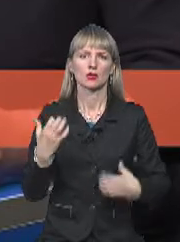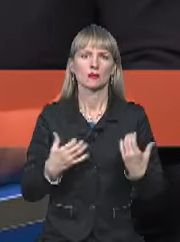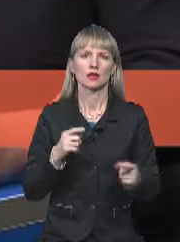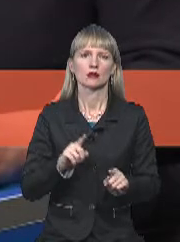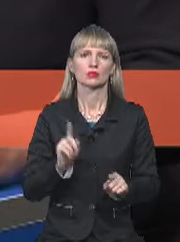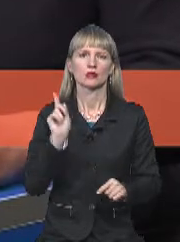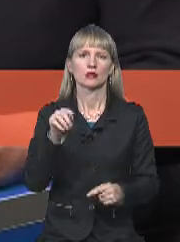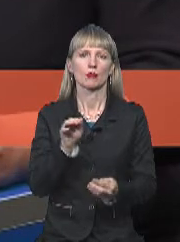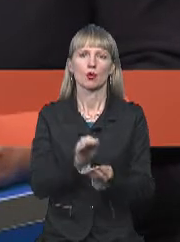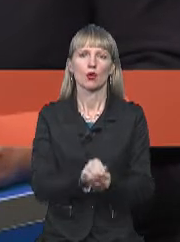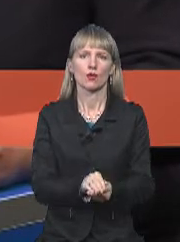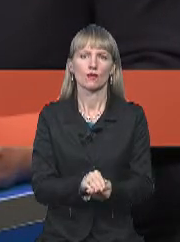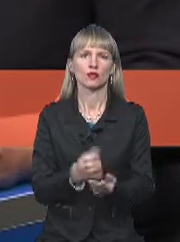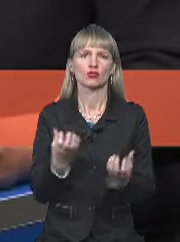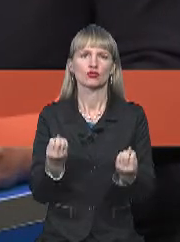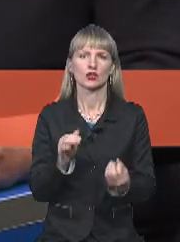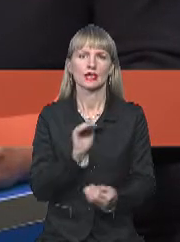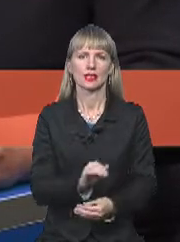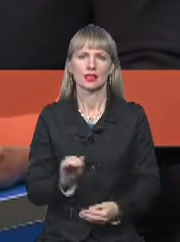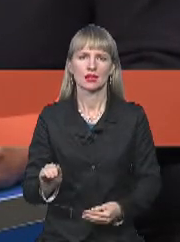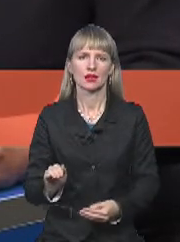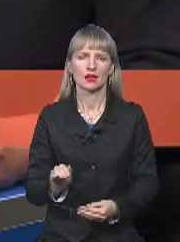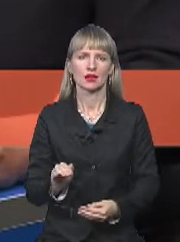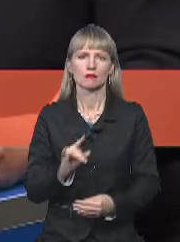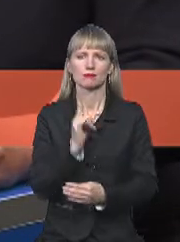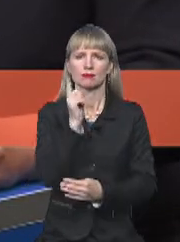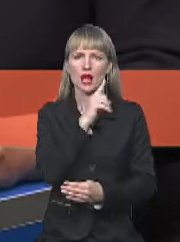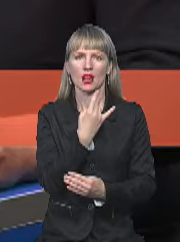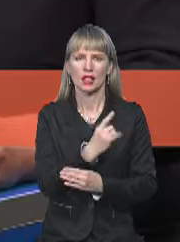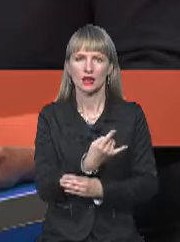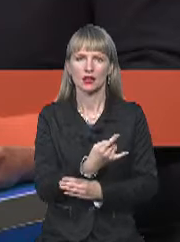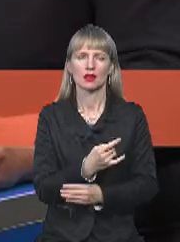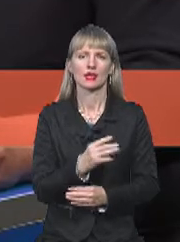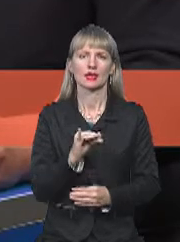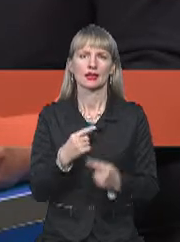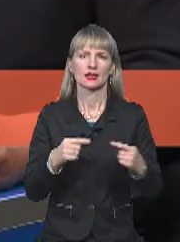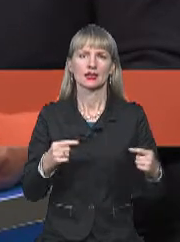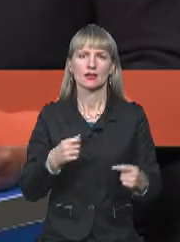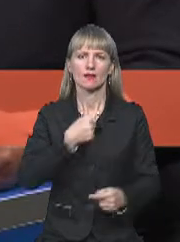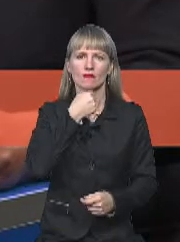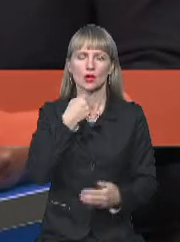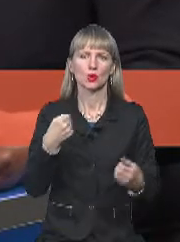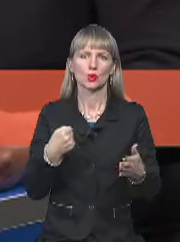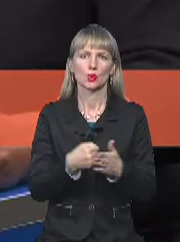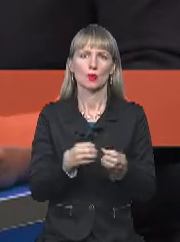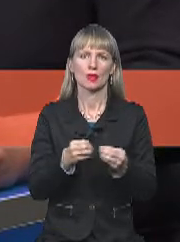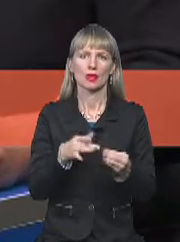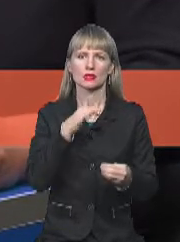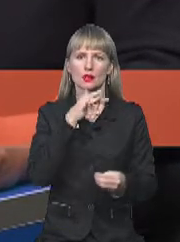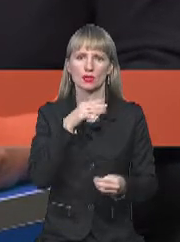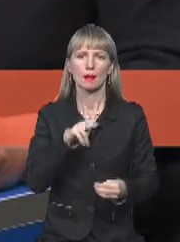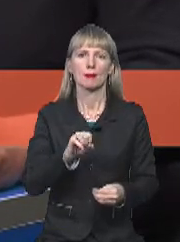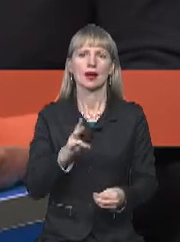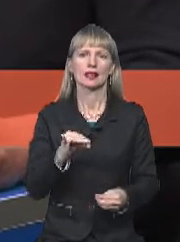тим, що там поховані ще й діти, немовлята і різного віку, навіть до 15 років.